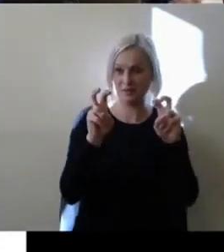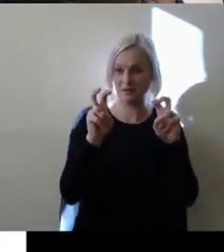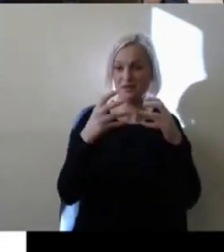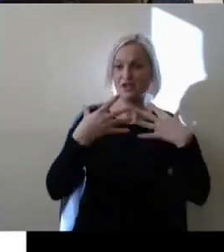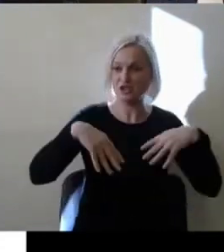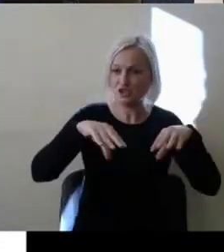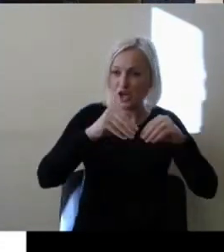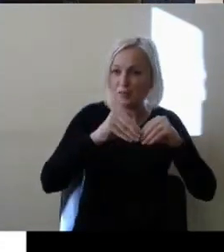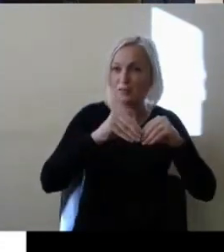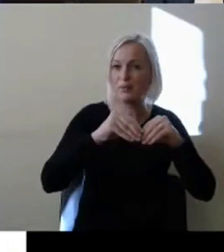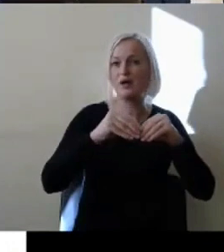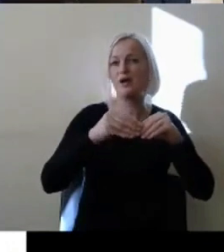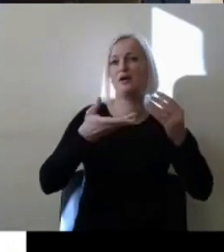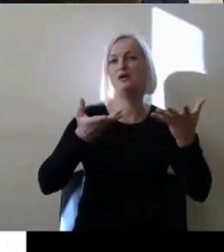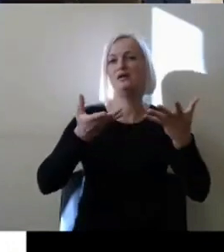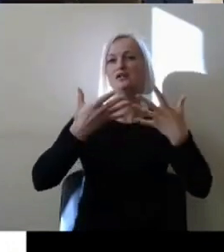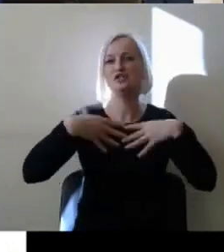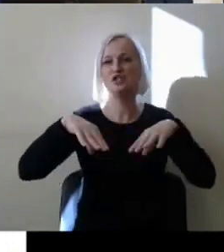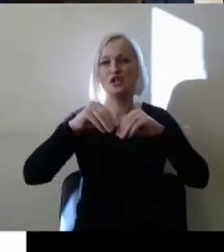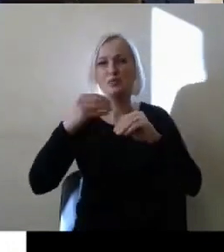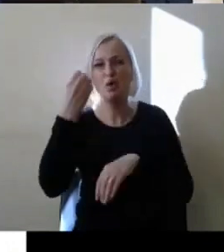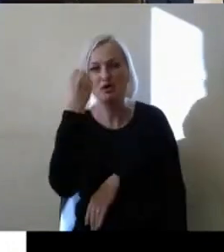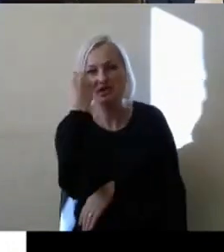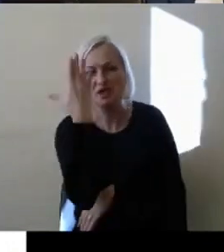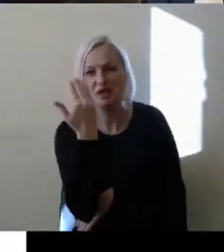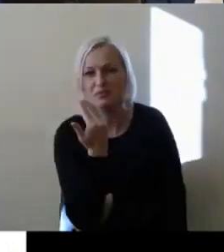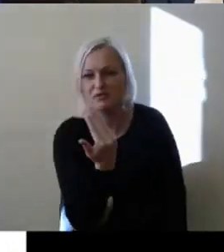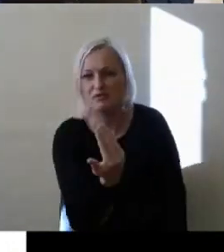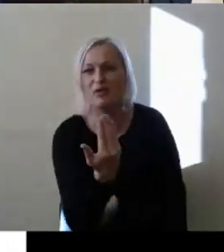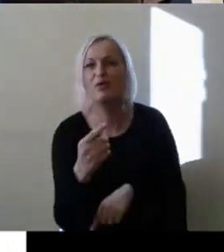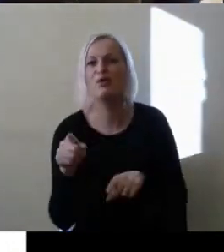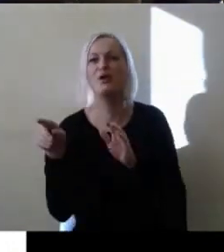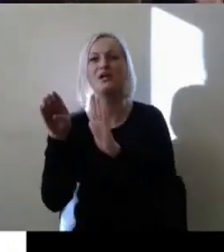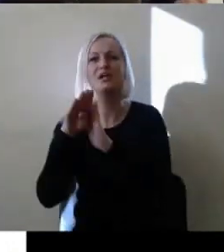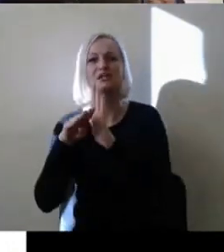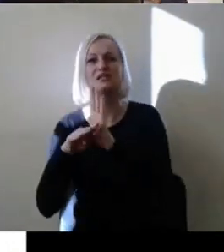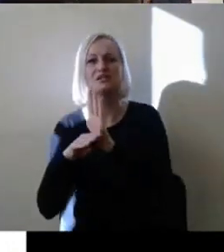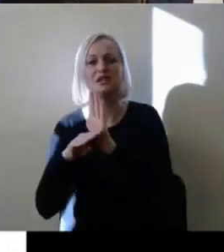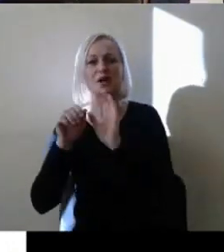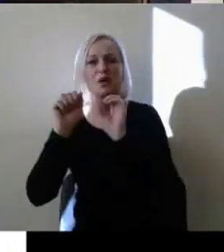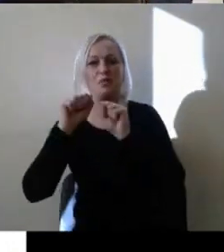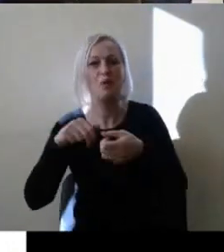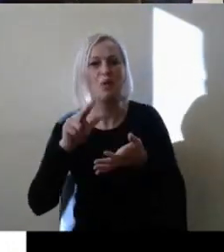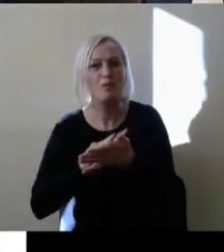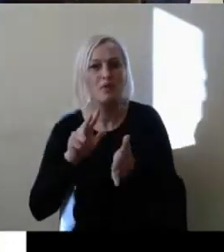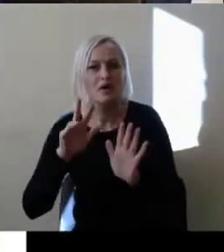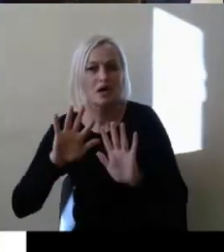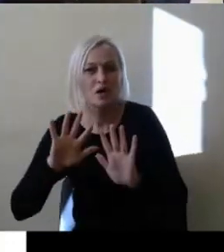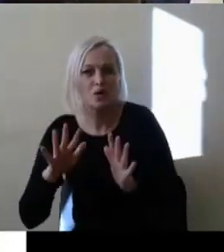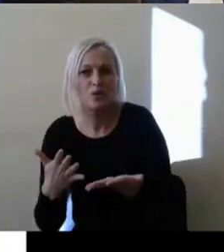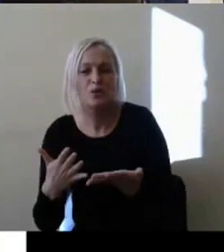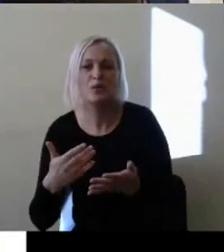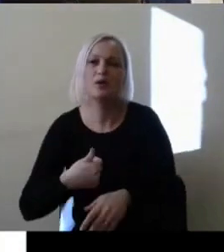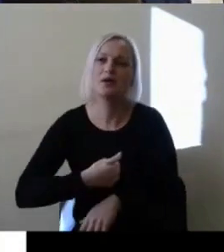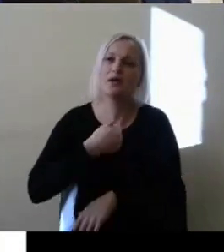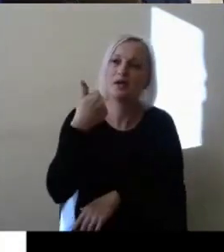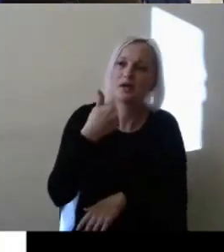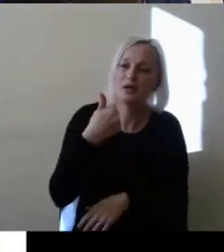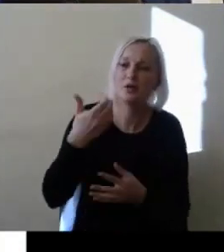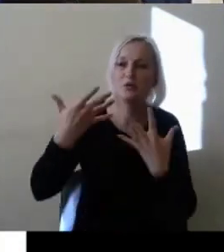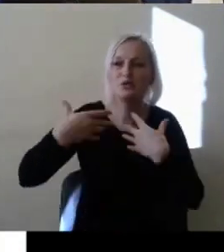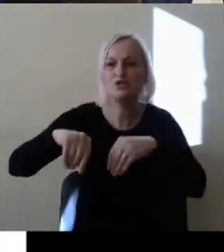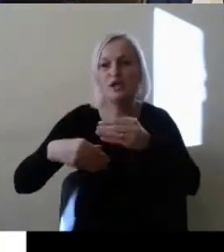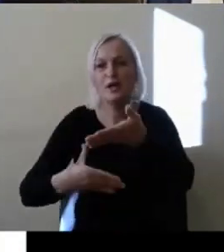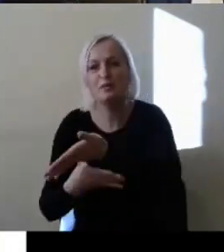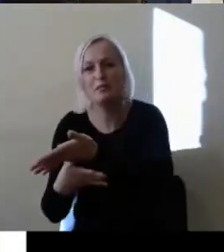sampratą, reiškia, kokie čia turi būti įstatymai priimti, kurie geriau padėtų šeimoms